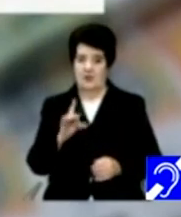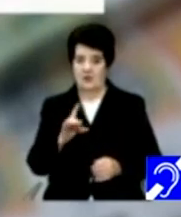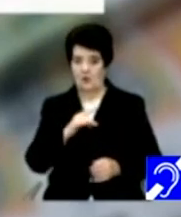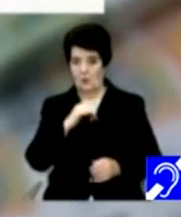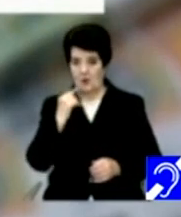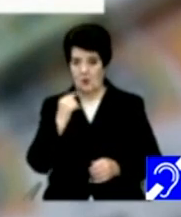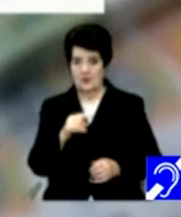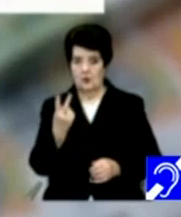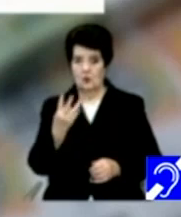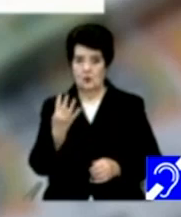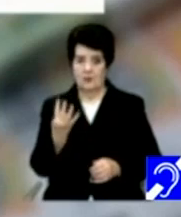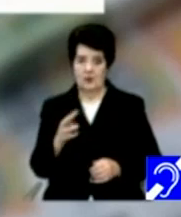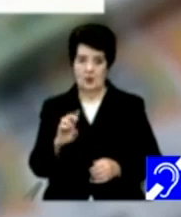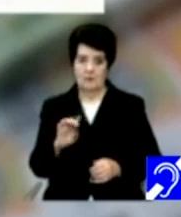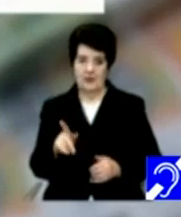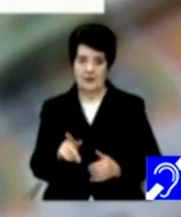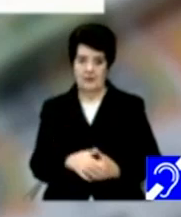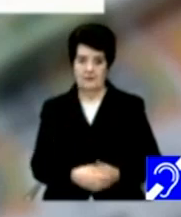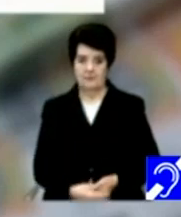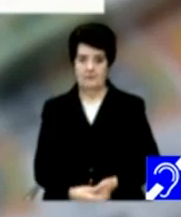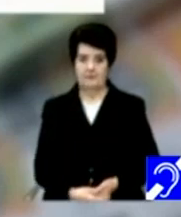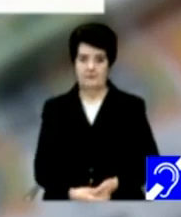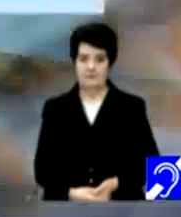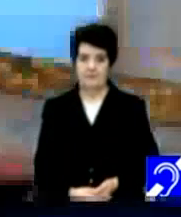va cumpăra cu 24 de bani.